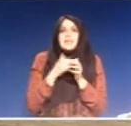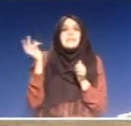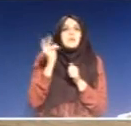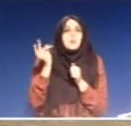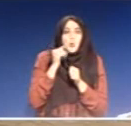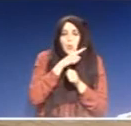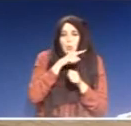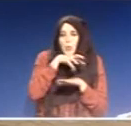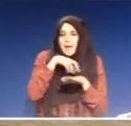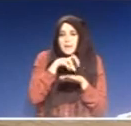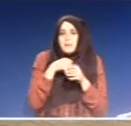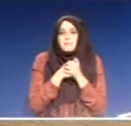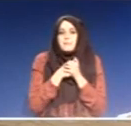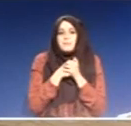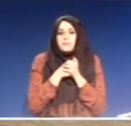وزو